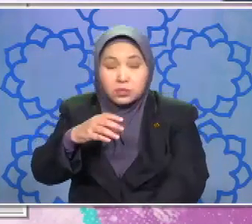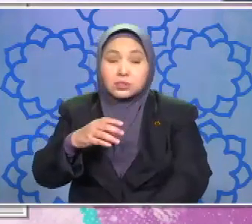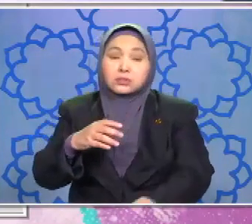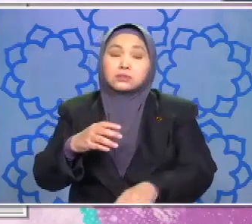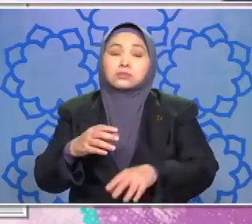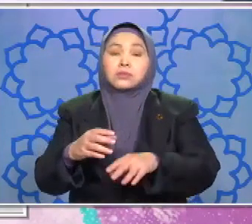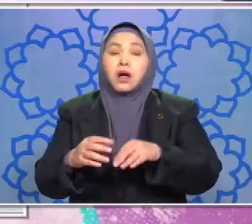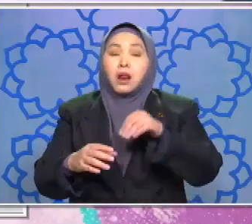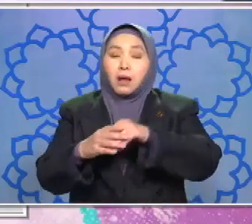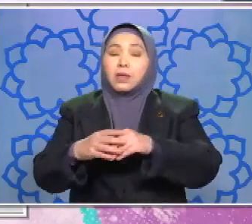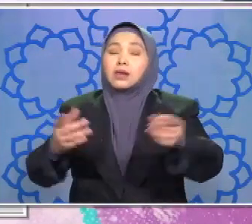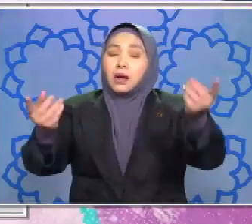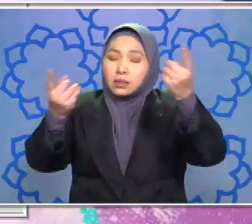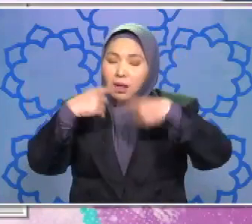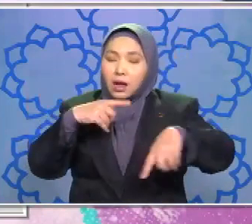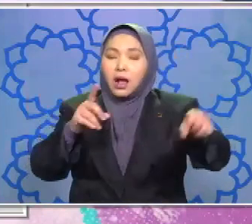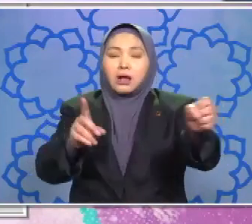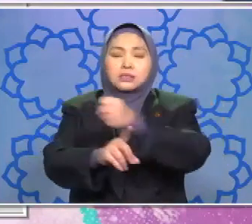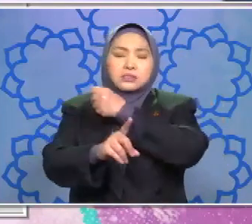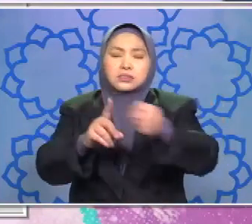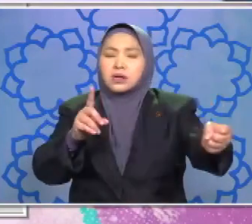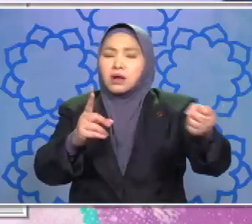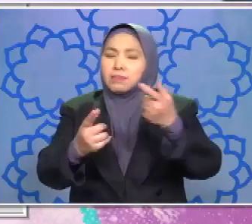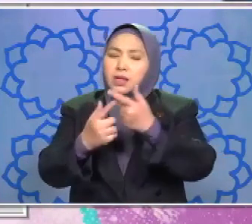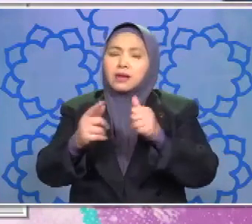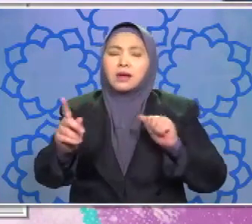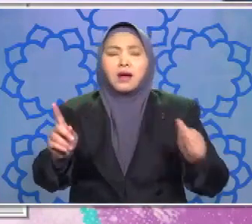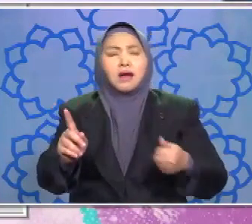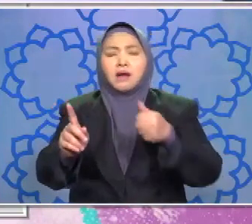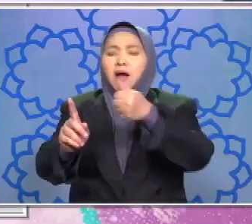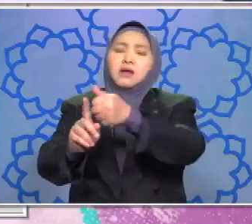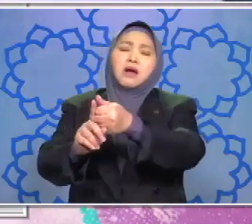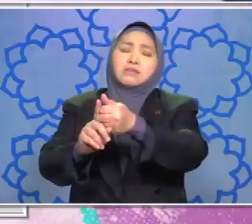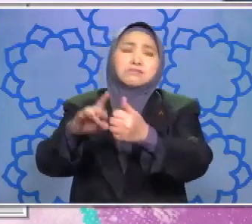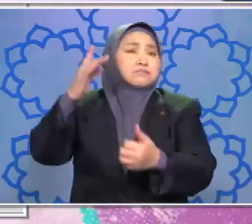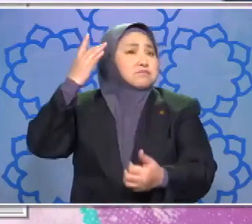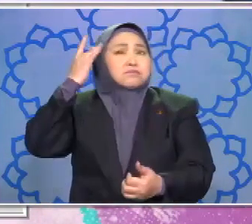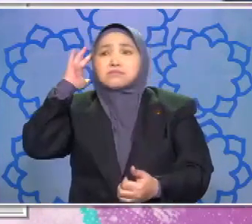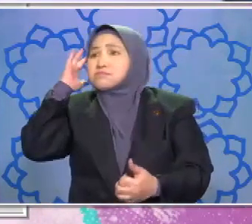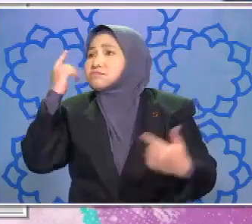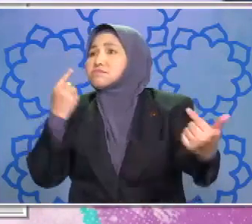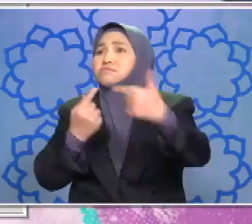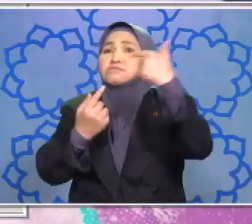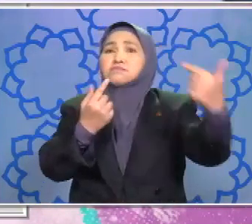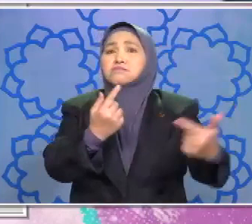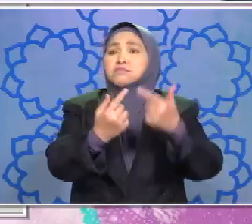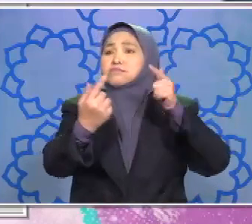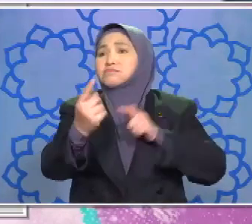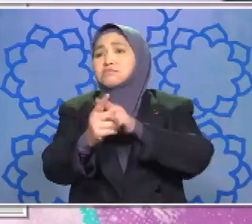أَوْ يَأْتِيَهُمُ الْعَذَابُ مِنْ حَيْثُ لَا